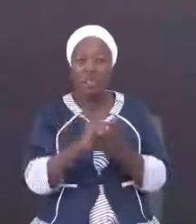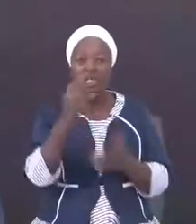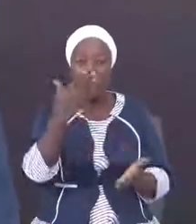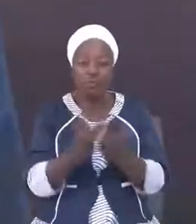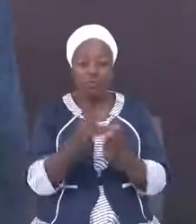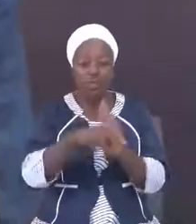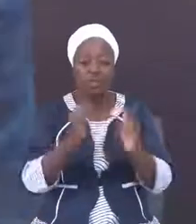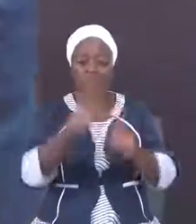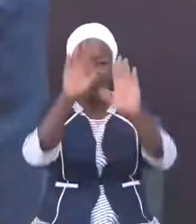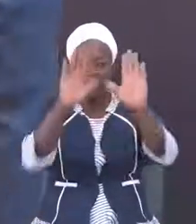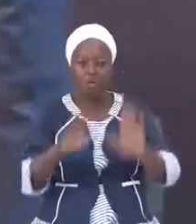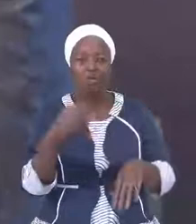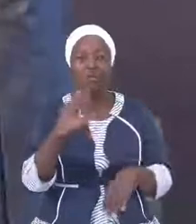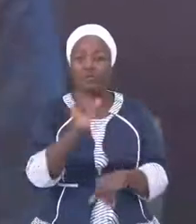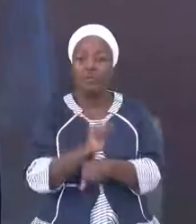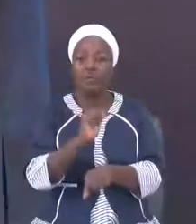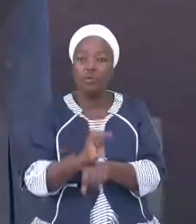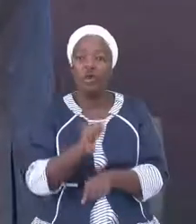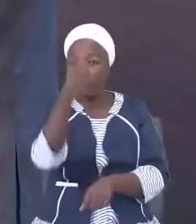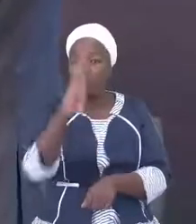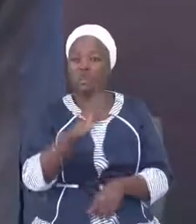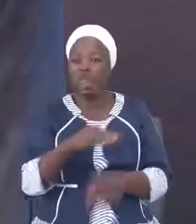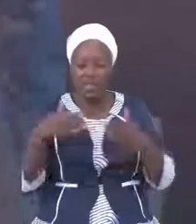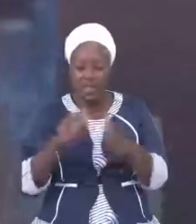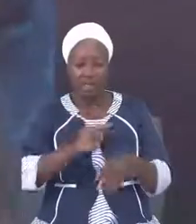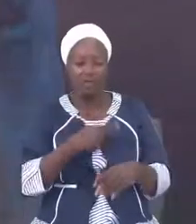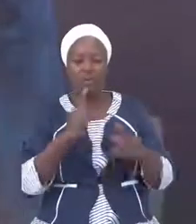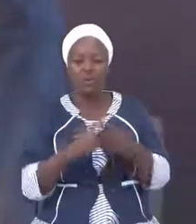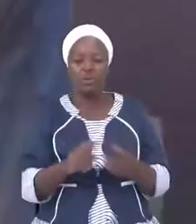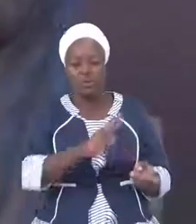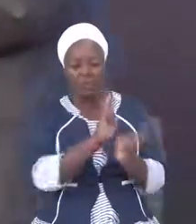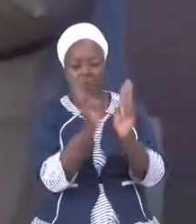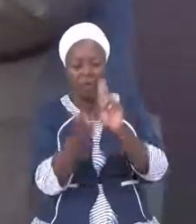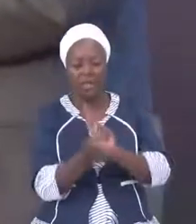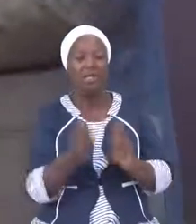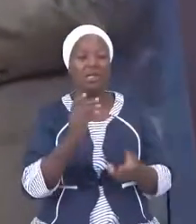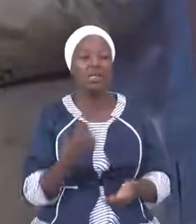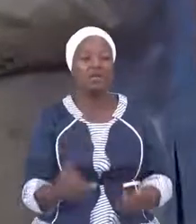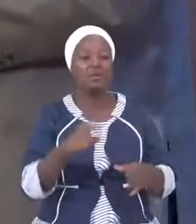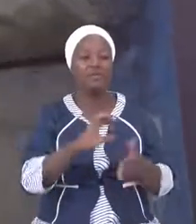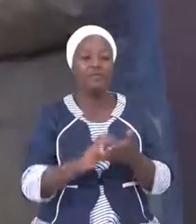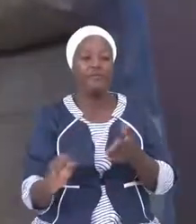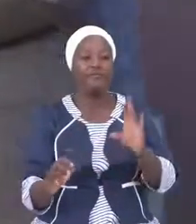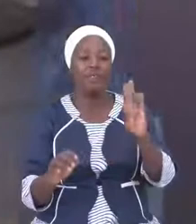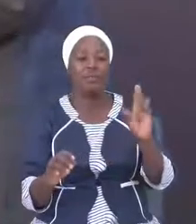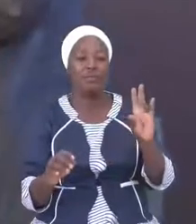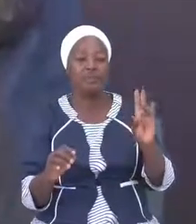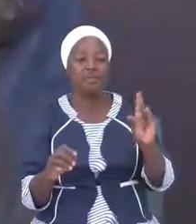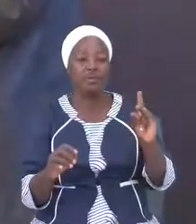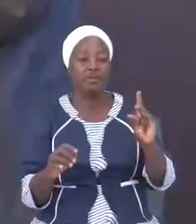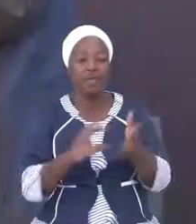dit que ne sais-tu pas que la bonté de Dieu, que le miracle de Dieu, c'est pour te conduire à la